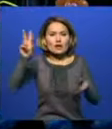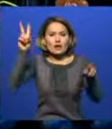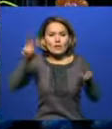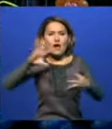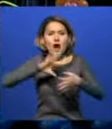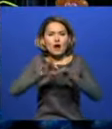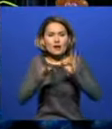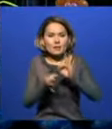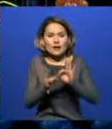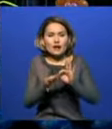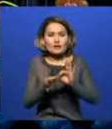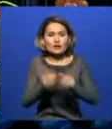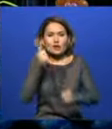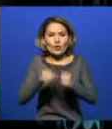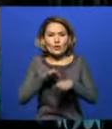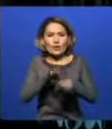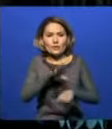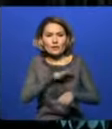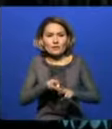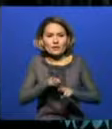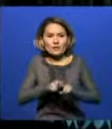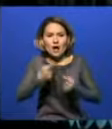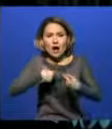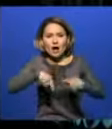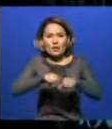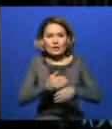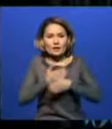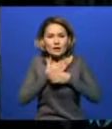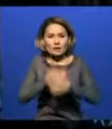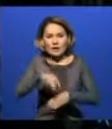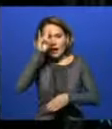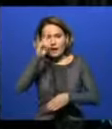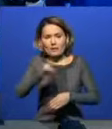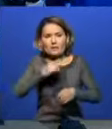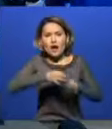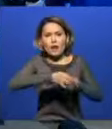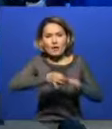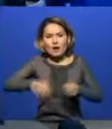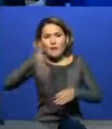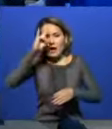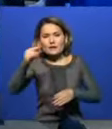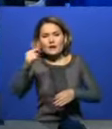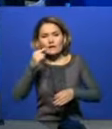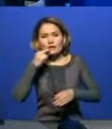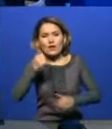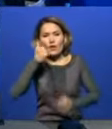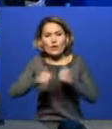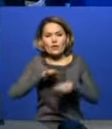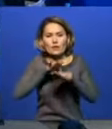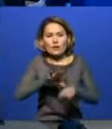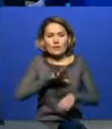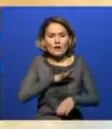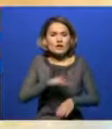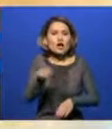ұйымдастырылды. КАТЕФ халықаралық қоғамдық қорының ұйытқы болуымен қолға алынған шара еліміздің барлық аймағын қамтыды. Нәтижесінде білімділер